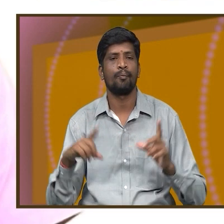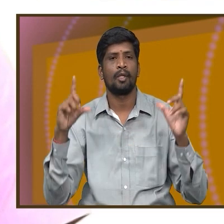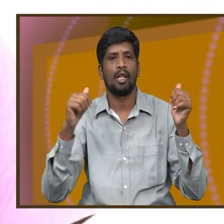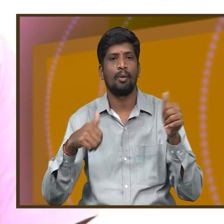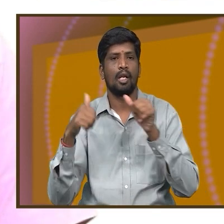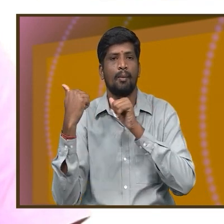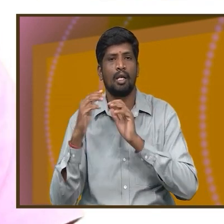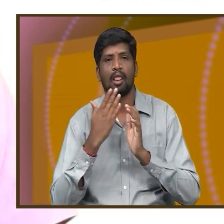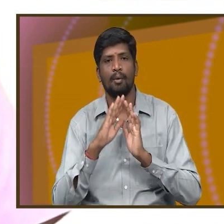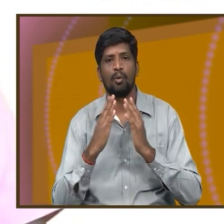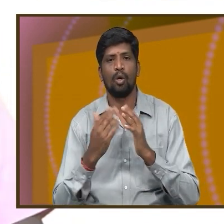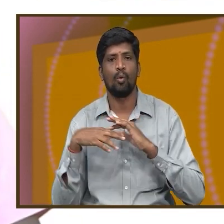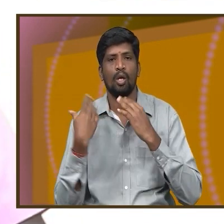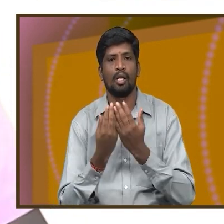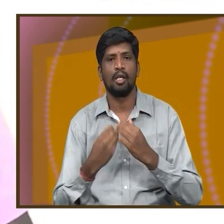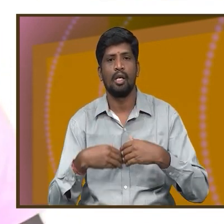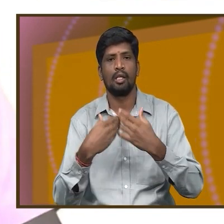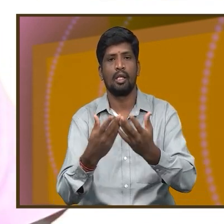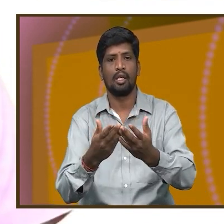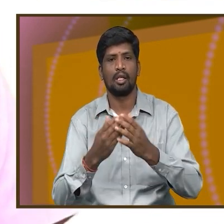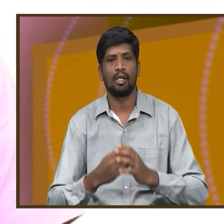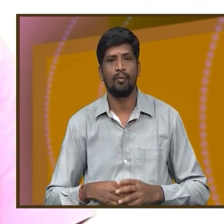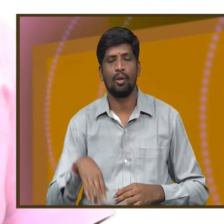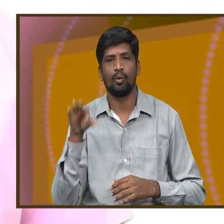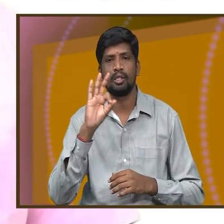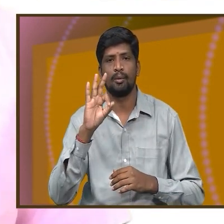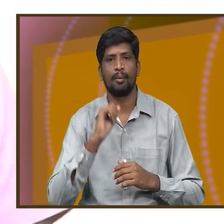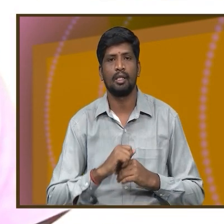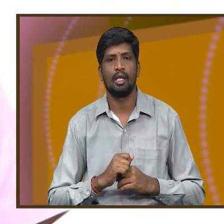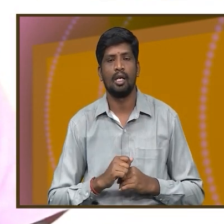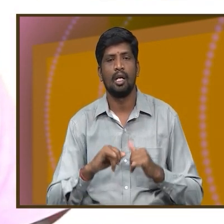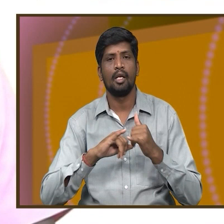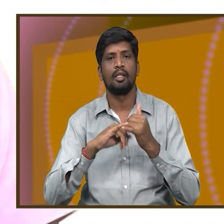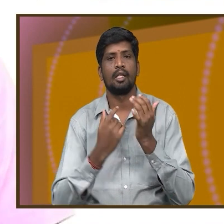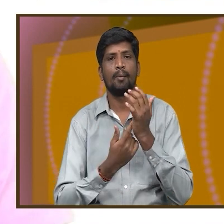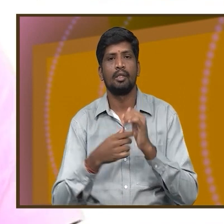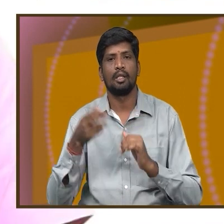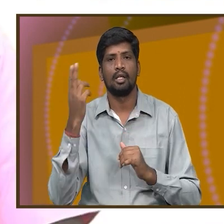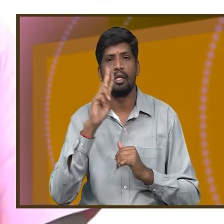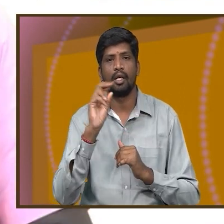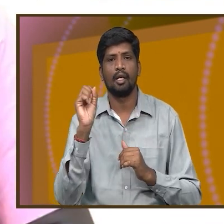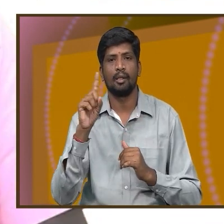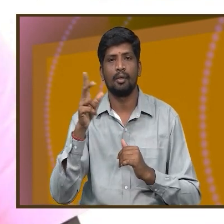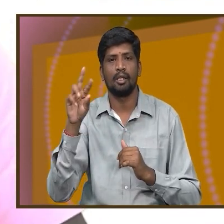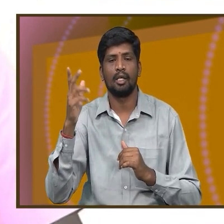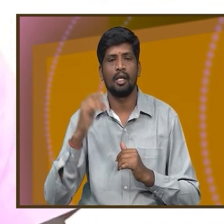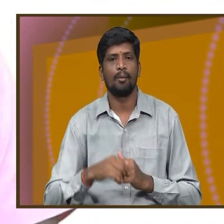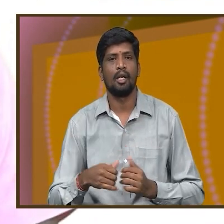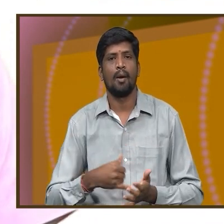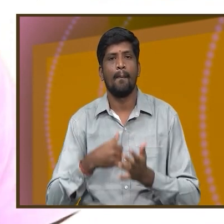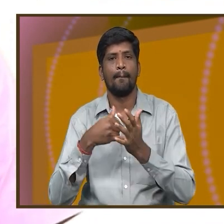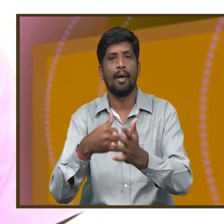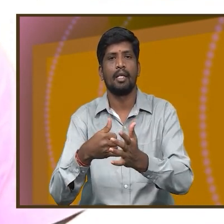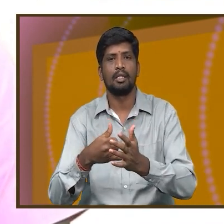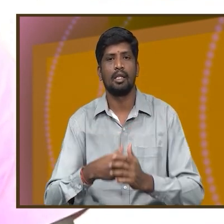நம்ம தமிழ் உலகிற்கு தந்திருக்கிறார். மேலும் அவர் பார்த்தீங்கன்னா அவருடைய சிறப்பு என்ன சொன்னோம்னா, எஸ் ராமகிருஷ்ணன் அவர்கள் 2018 சாகித்ய